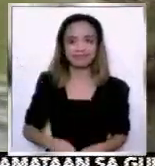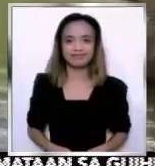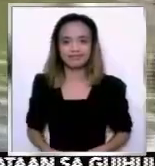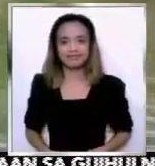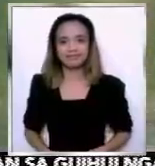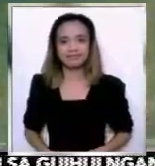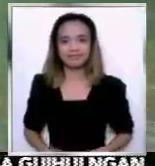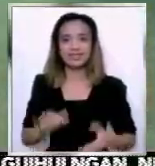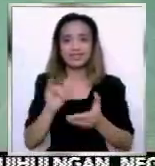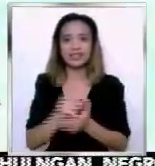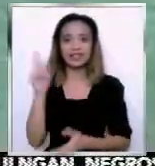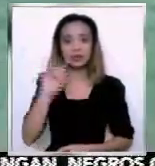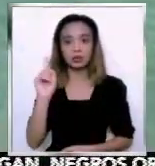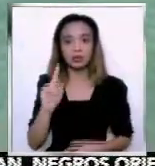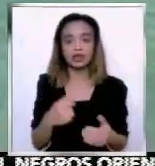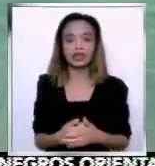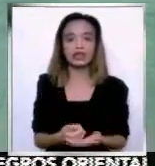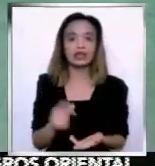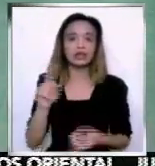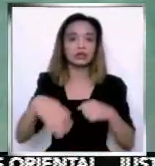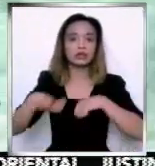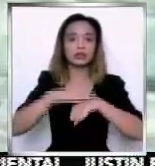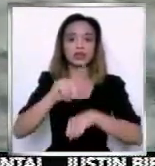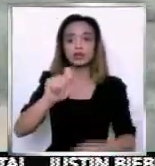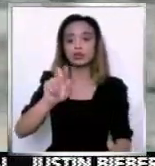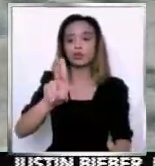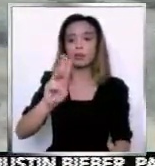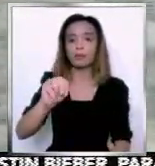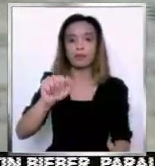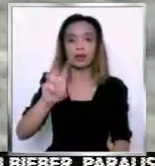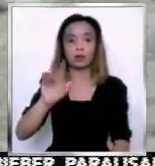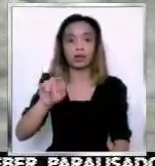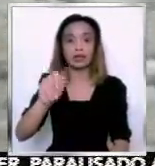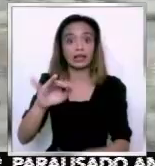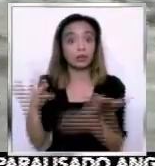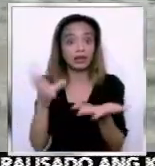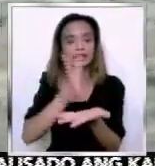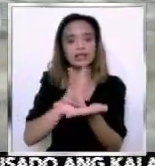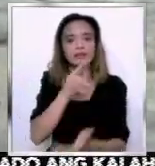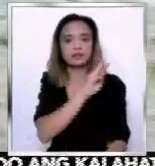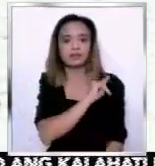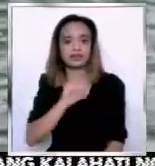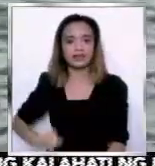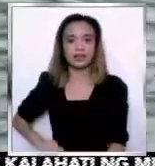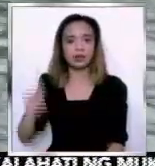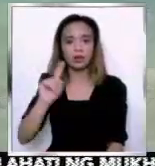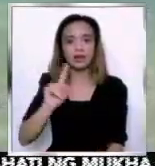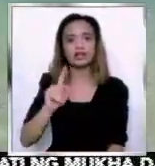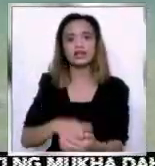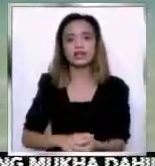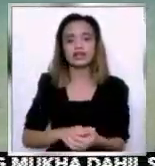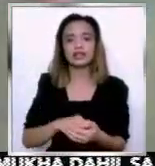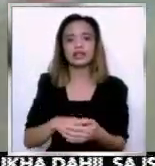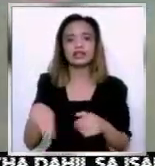Yan ang isa sa pinagmamalaki ng bayan ng Tumawini sa Isabela, ang Magoli Eco Park Natural Resort. Tara sa